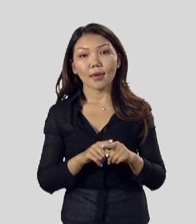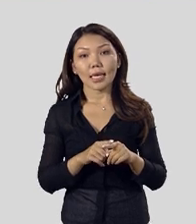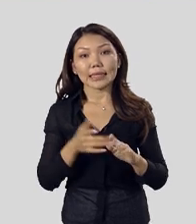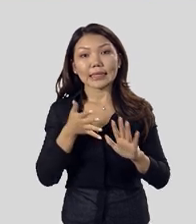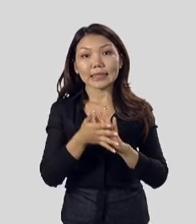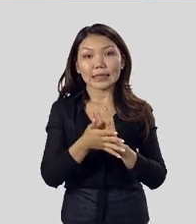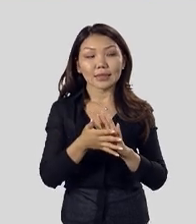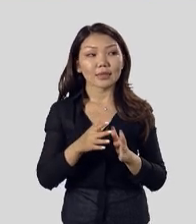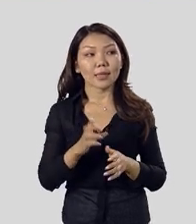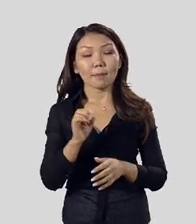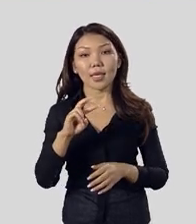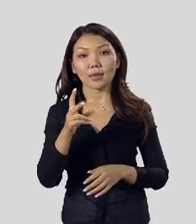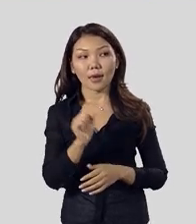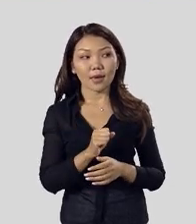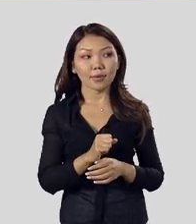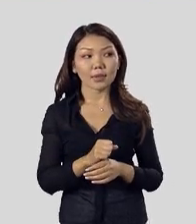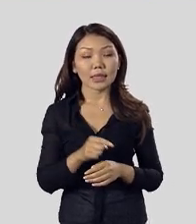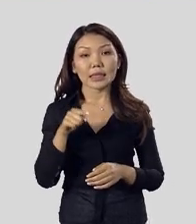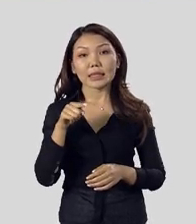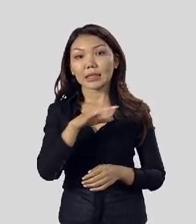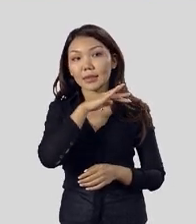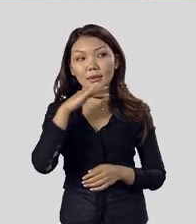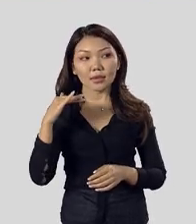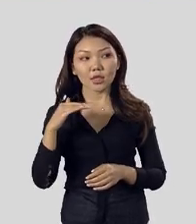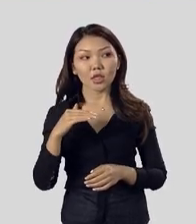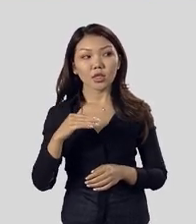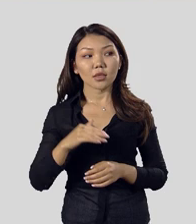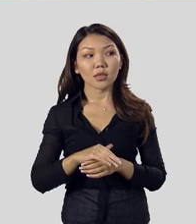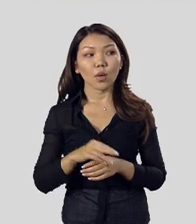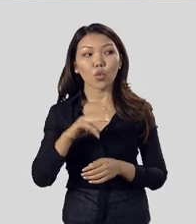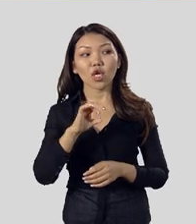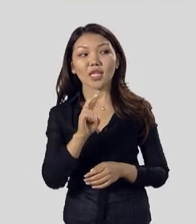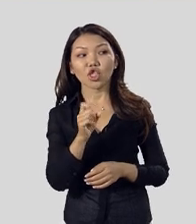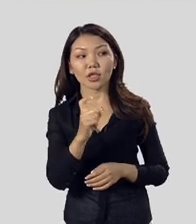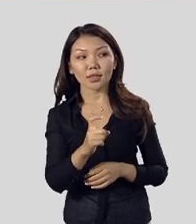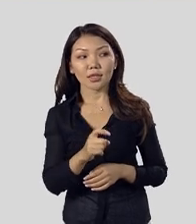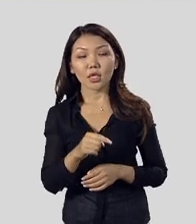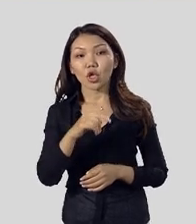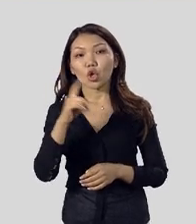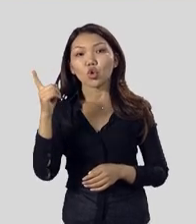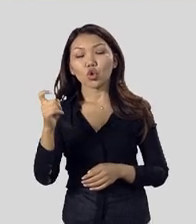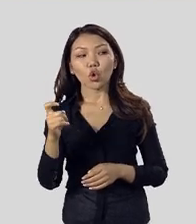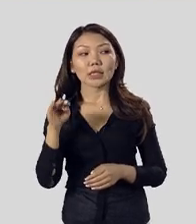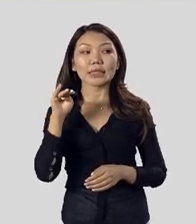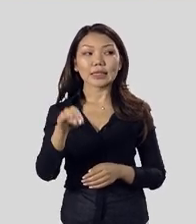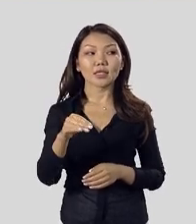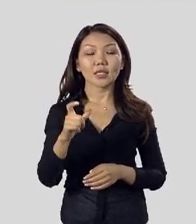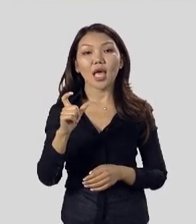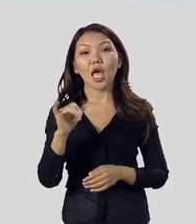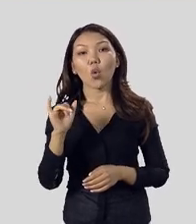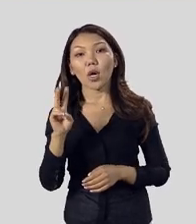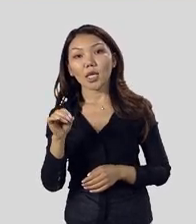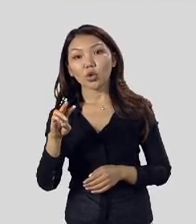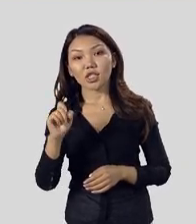клетке велико тысячи в прокариотических клетках и сотни тысяч в эукариотических клетках